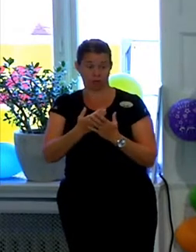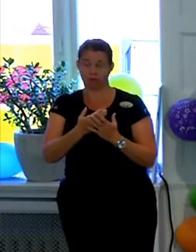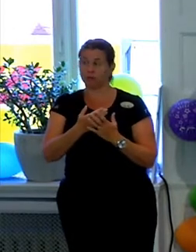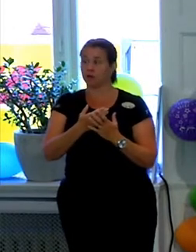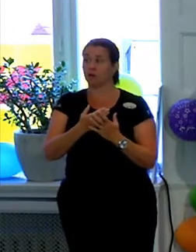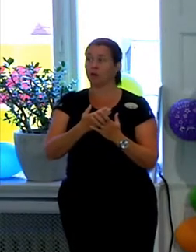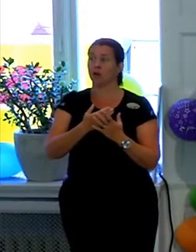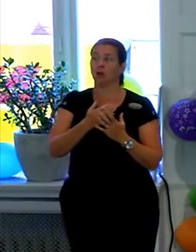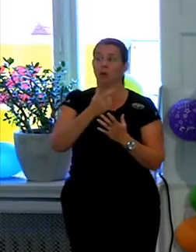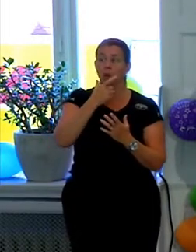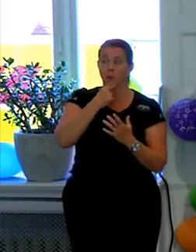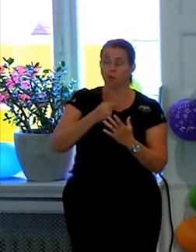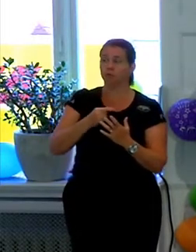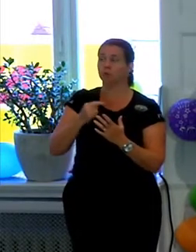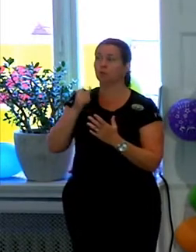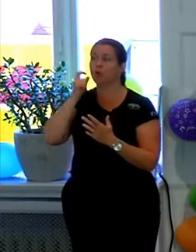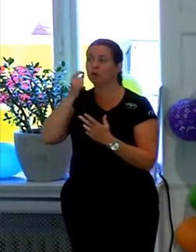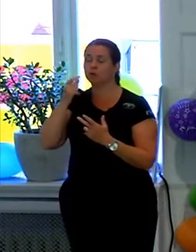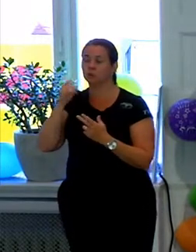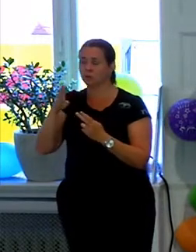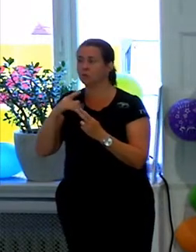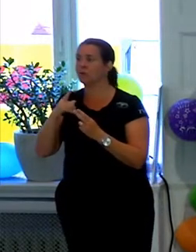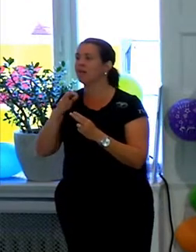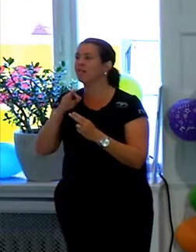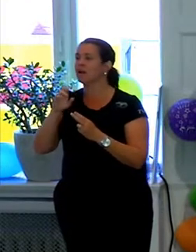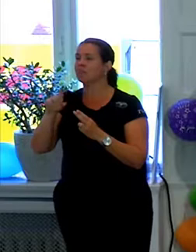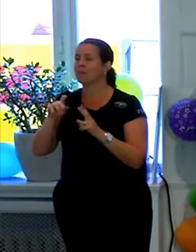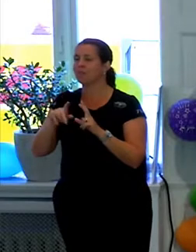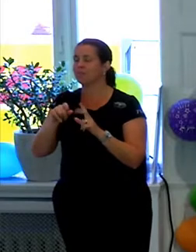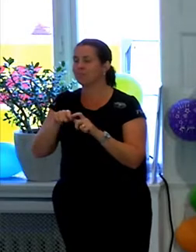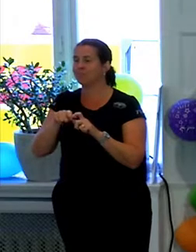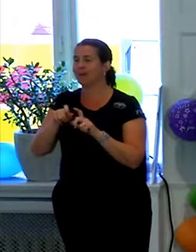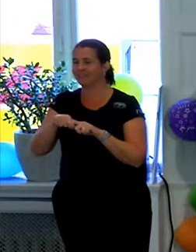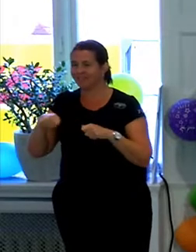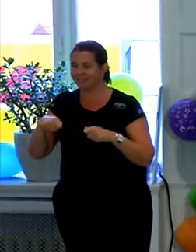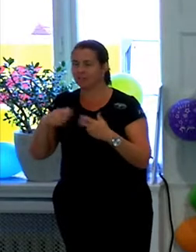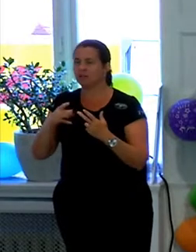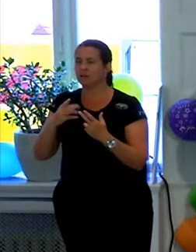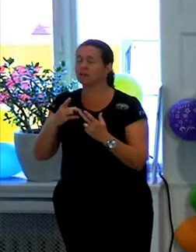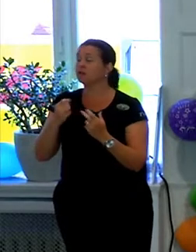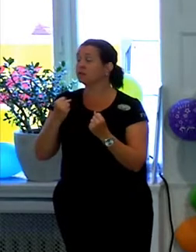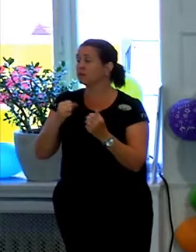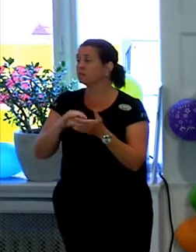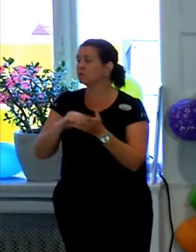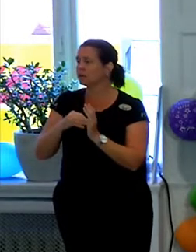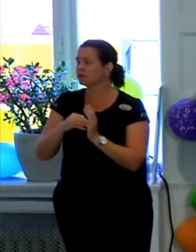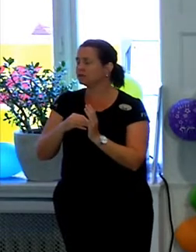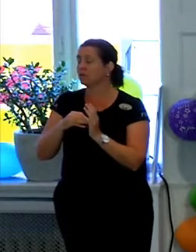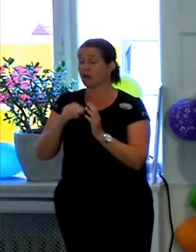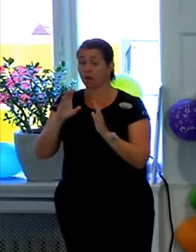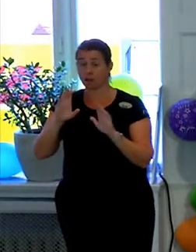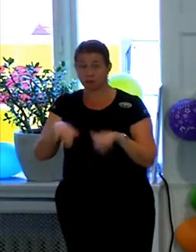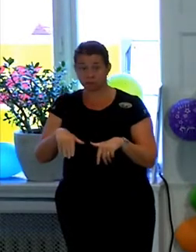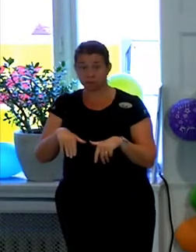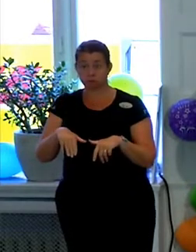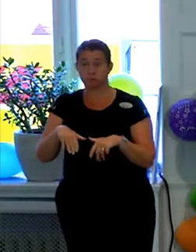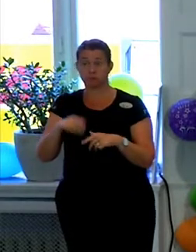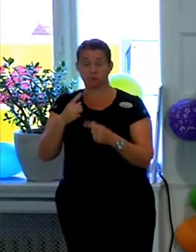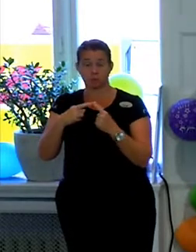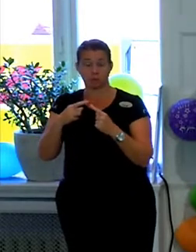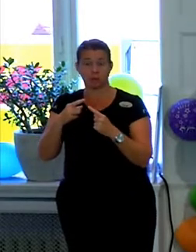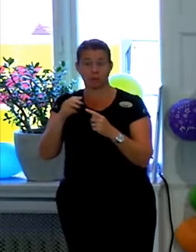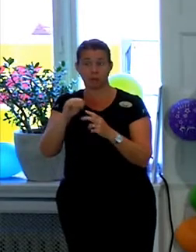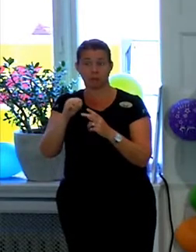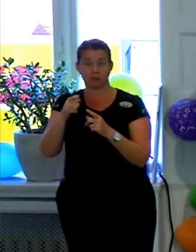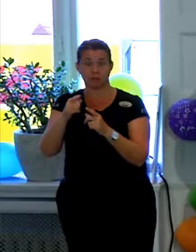och Öresund men även Fehmarn Bält, är ju europeiskt väldigt viktiga projekt. Hur har ni haft kontakt med europeiska institutioner?